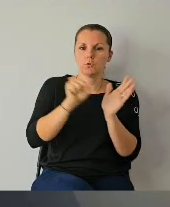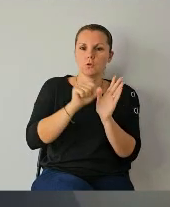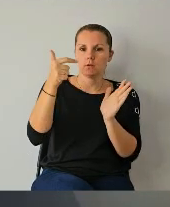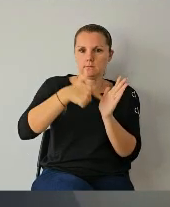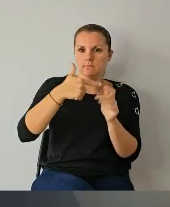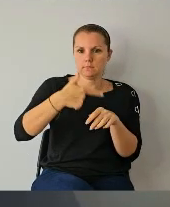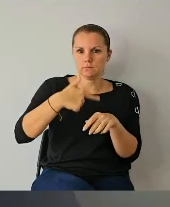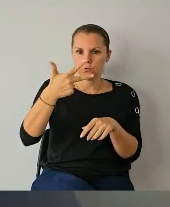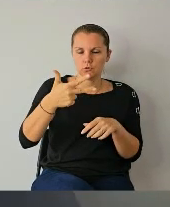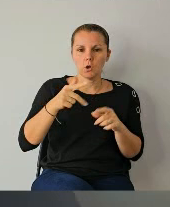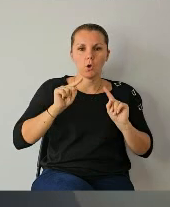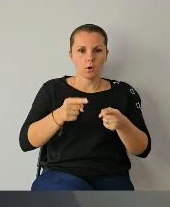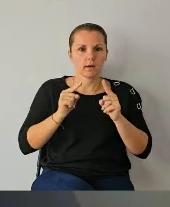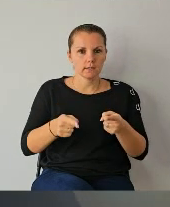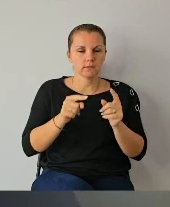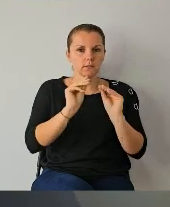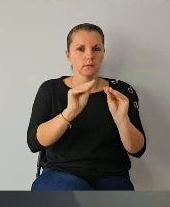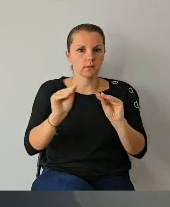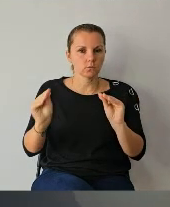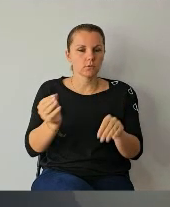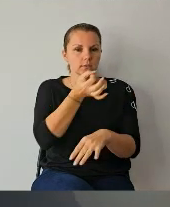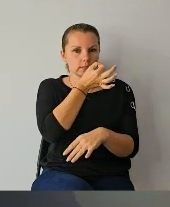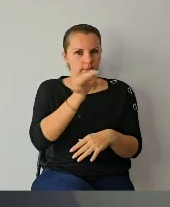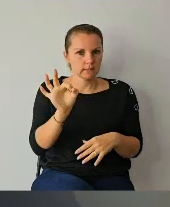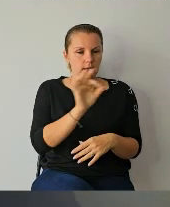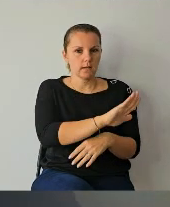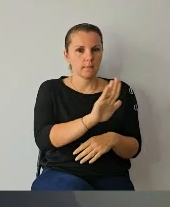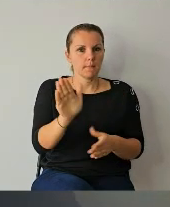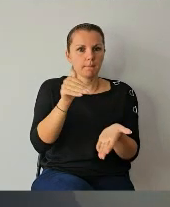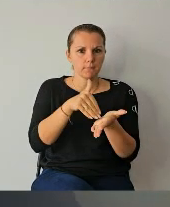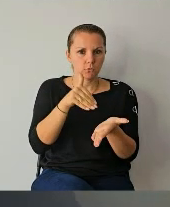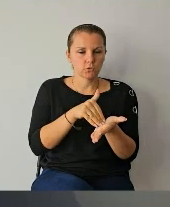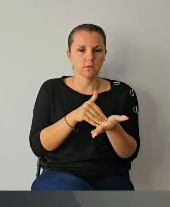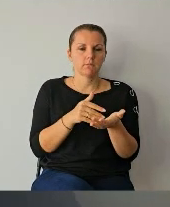2022-2023. Organizacja kształcenia dzieci ze specjalnymi potrzebami, w tym pomoc